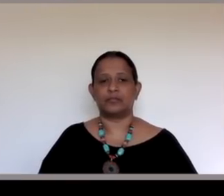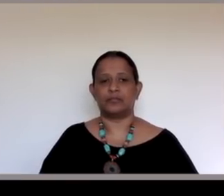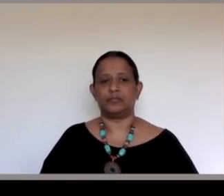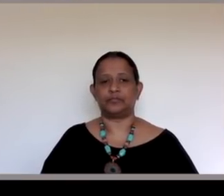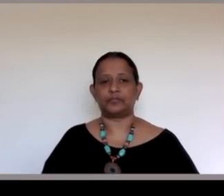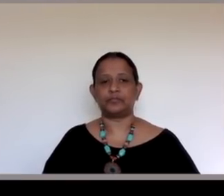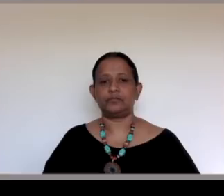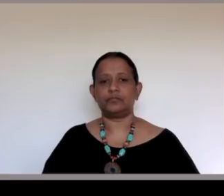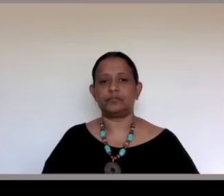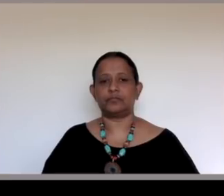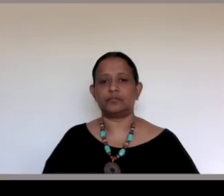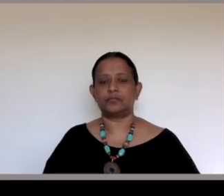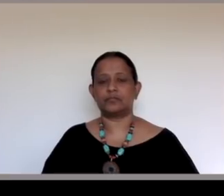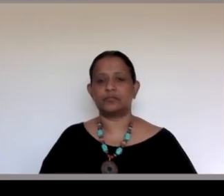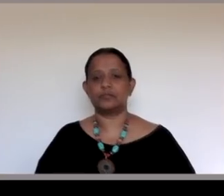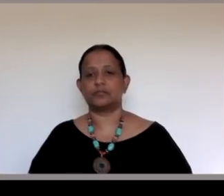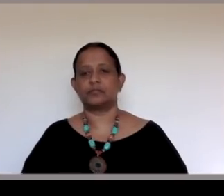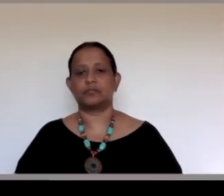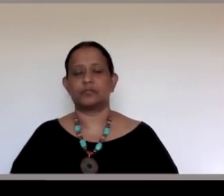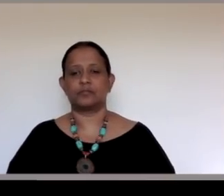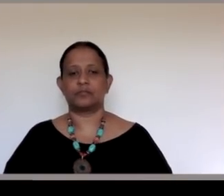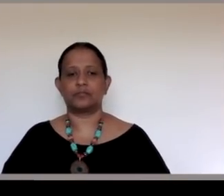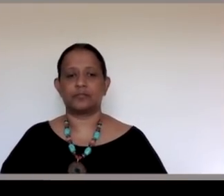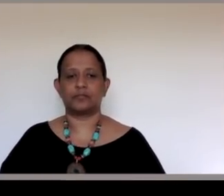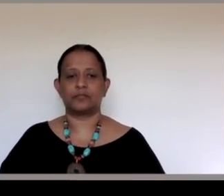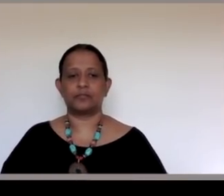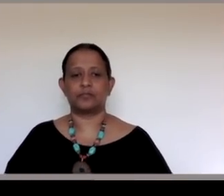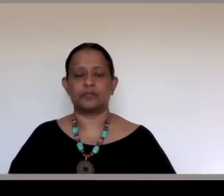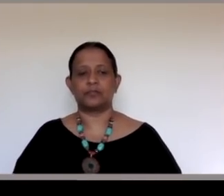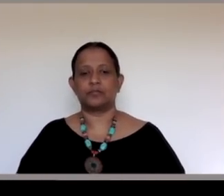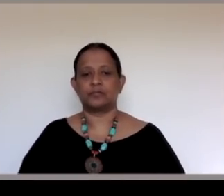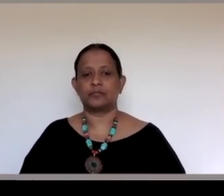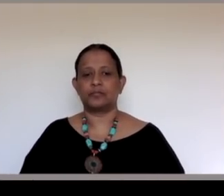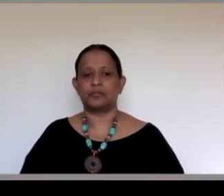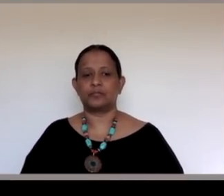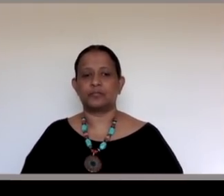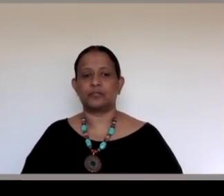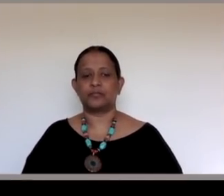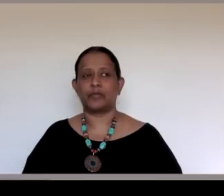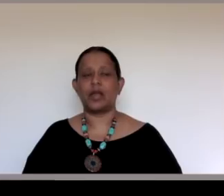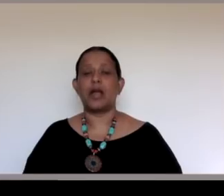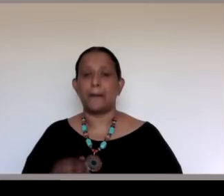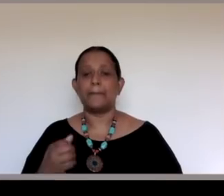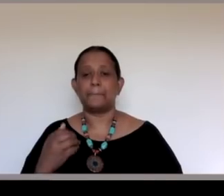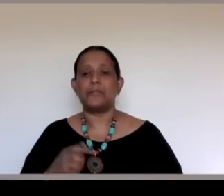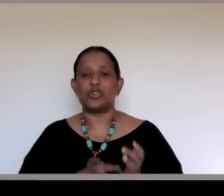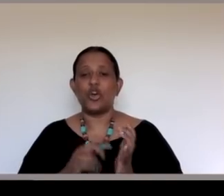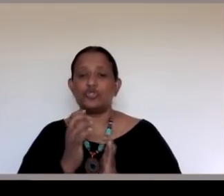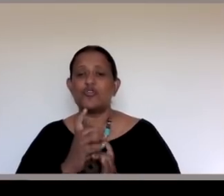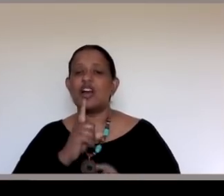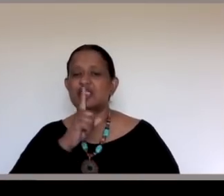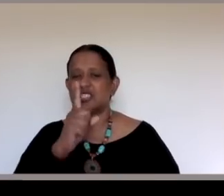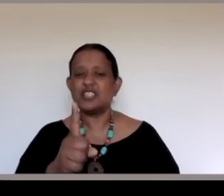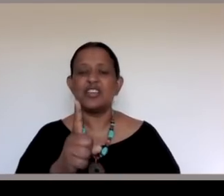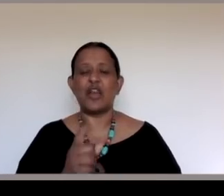காரியங்கள் மத்தியிலே தான் என்பதை இயேசு கிறிஸ்துவானவர் தெளிவாக சொல்லுகிறார் இயேசுஸ் வஹான்சே கேனோ அப்பிட்ட பிரீத்திய லபென்னே அப்பிட்ட திபென தே